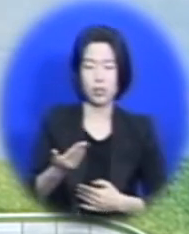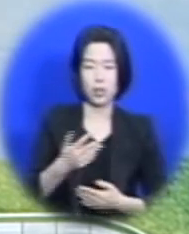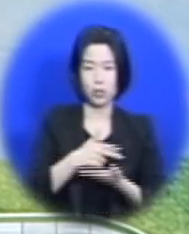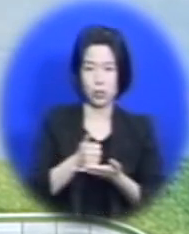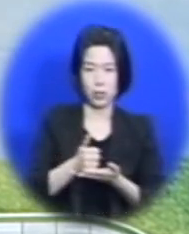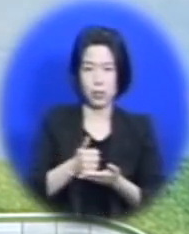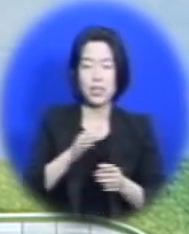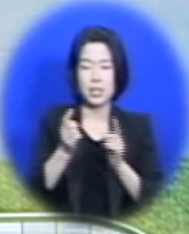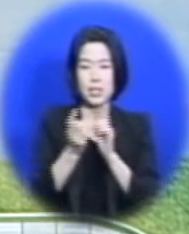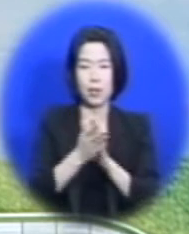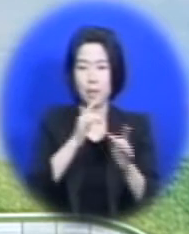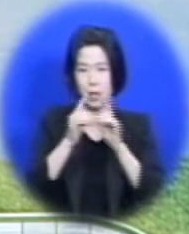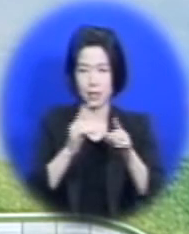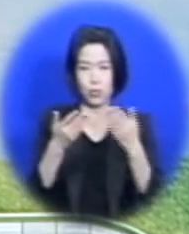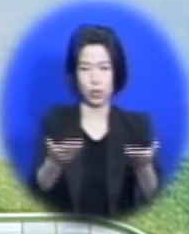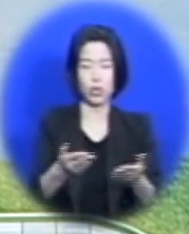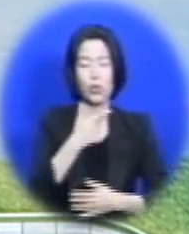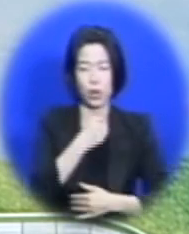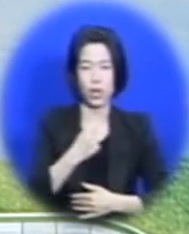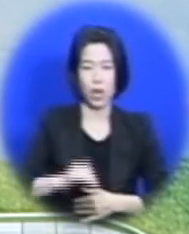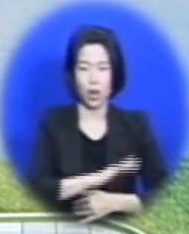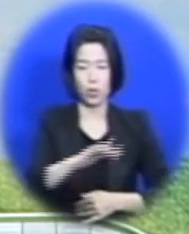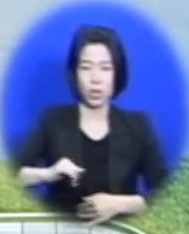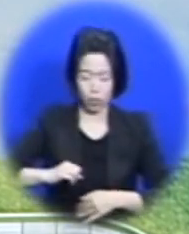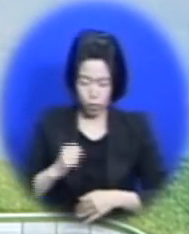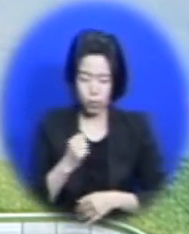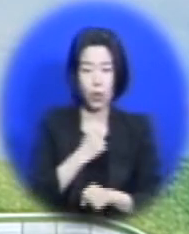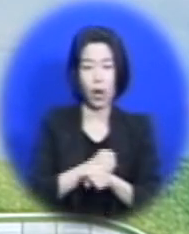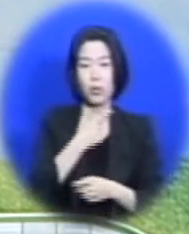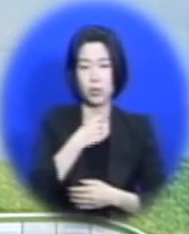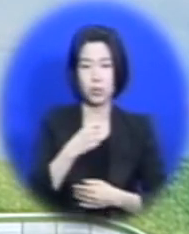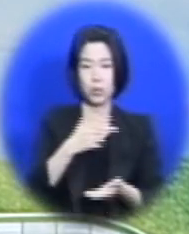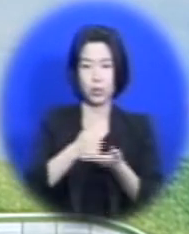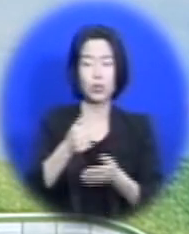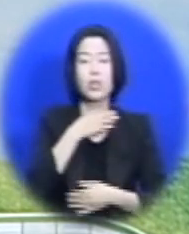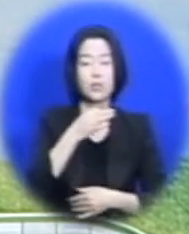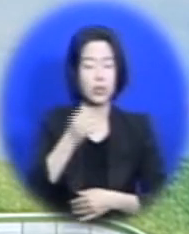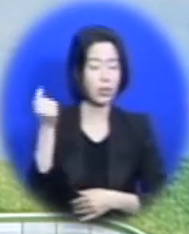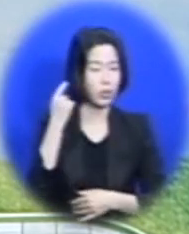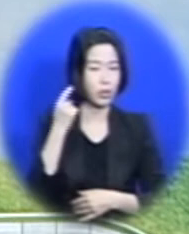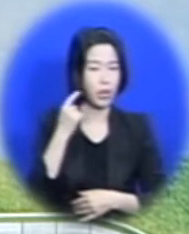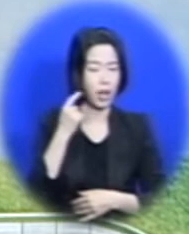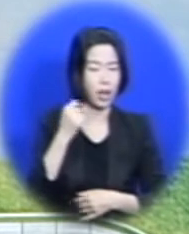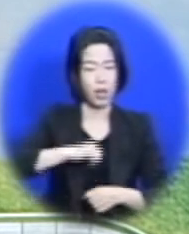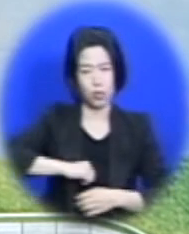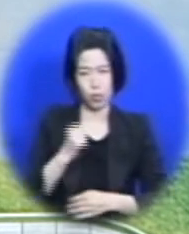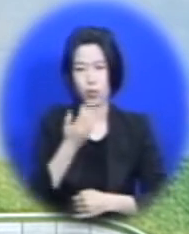말씀하기를 원하십니다. 우리가 순종을 하려고 해도 주님의 음성을 들어야 순종을 하는 거